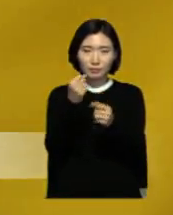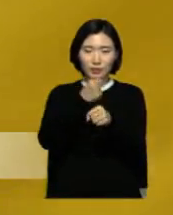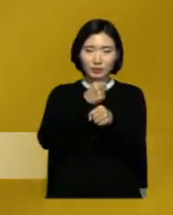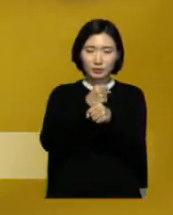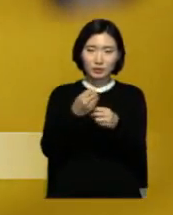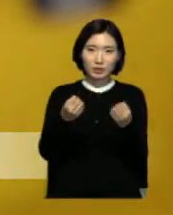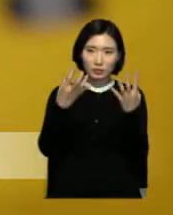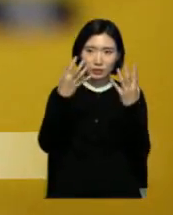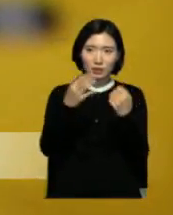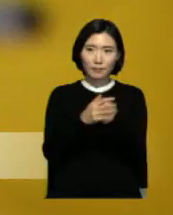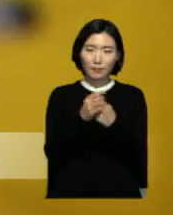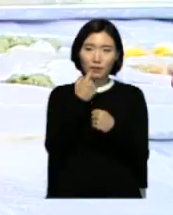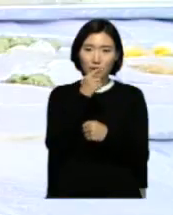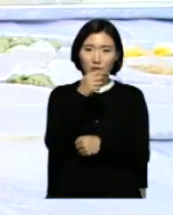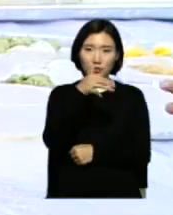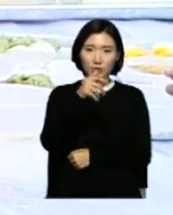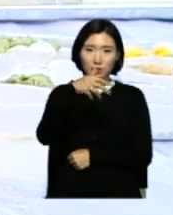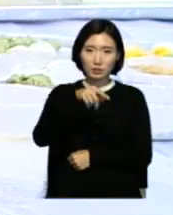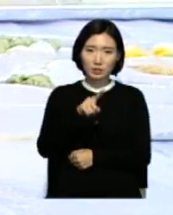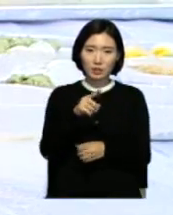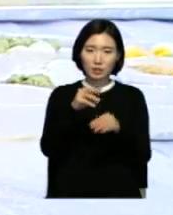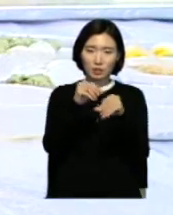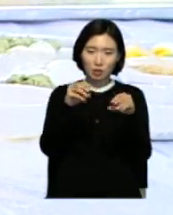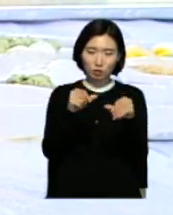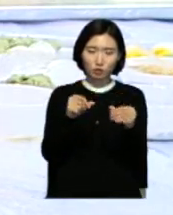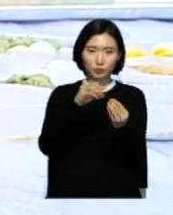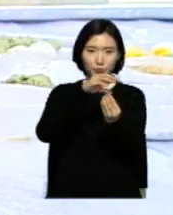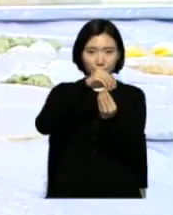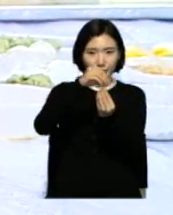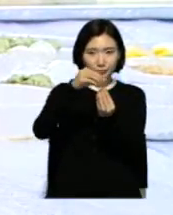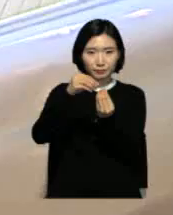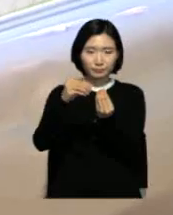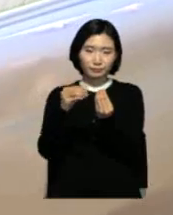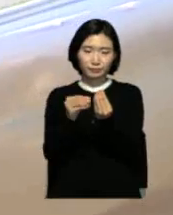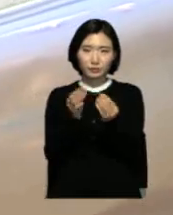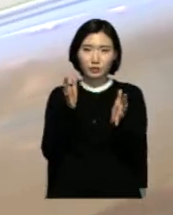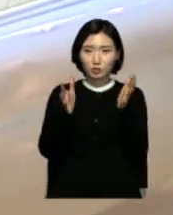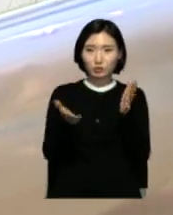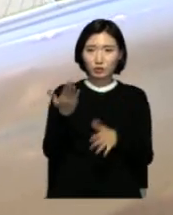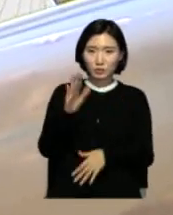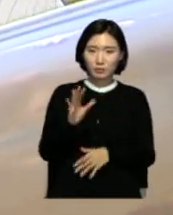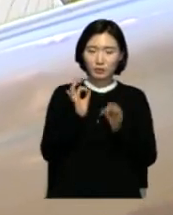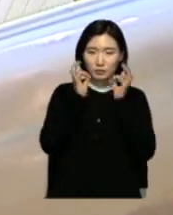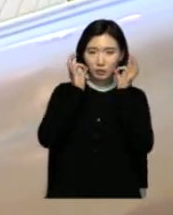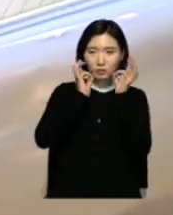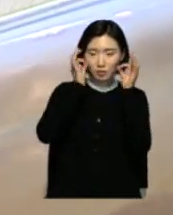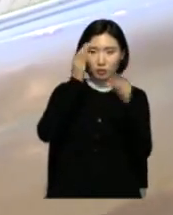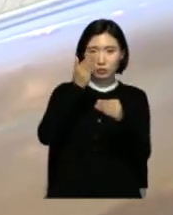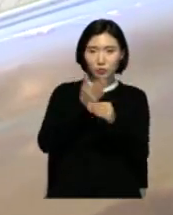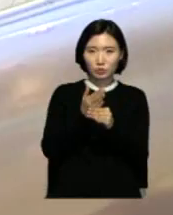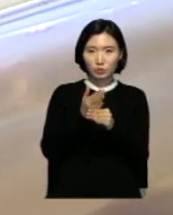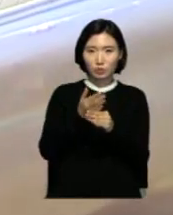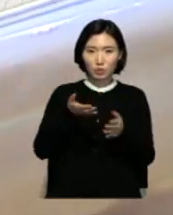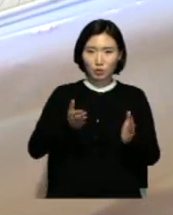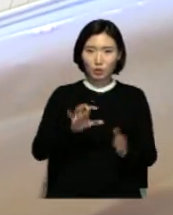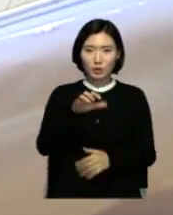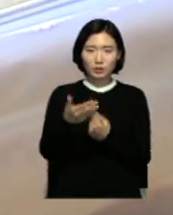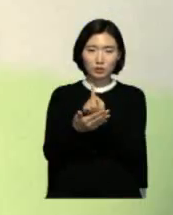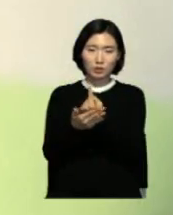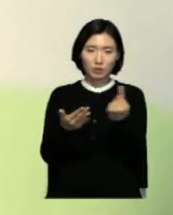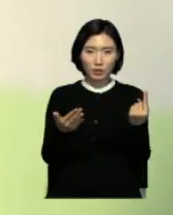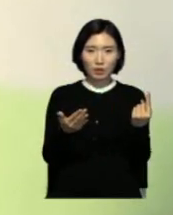물들인 반죽으로 서툴지만 정성스럽게 송편을 빚습니다. 결혼 이주 여성 스스로도 고향을 떠나와